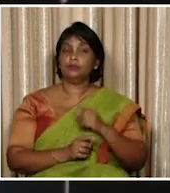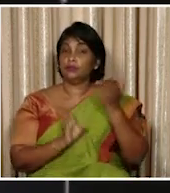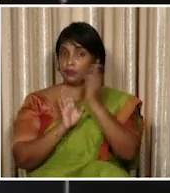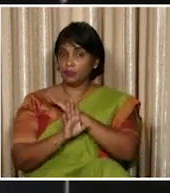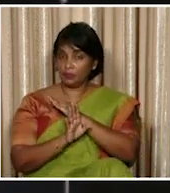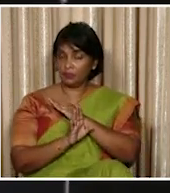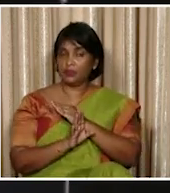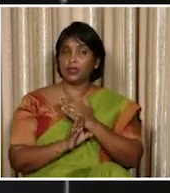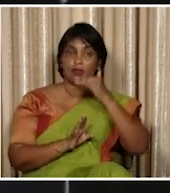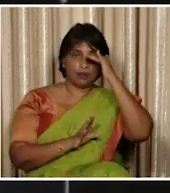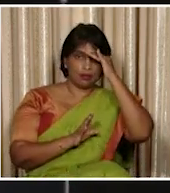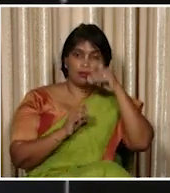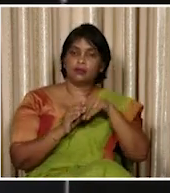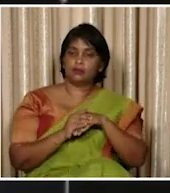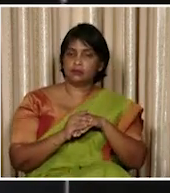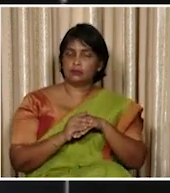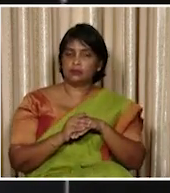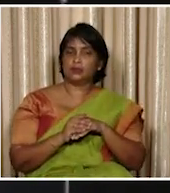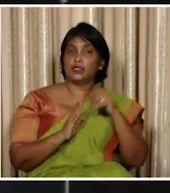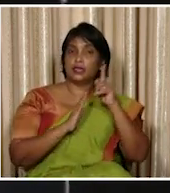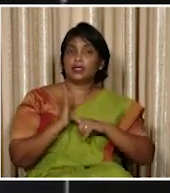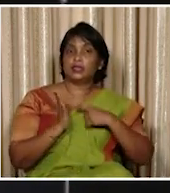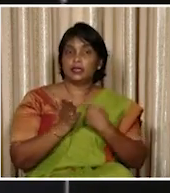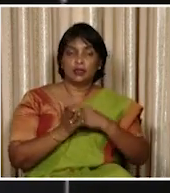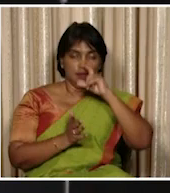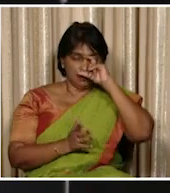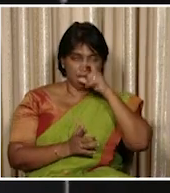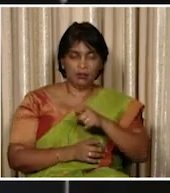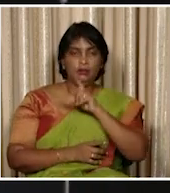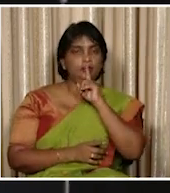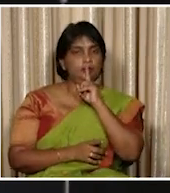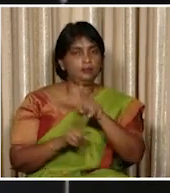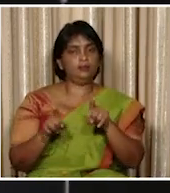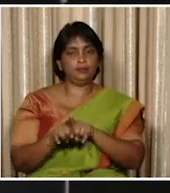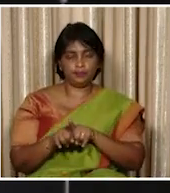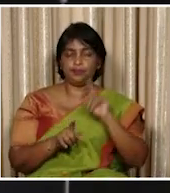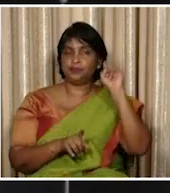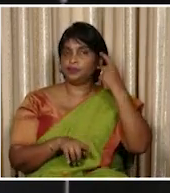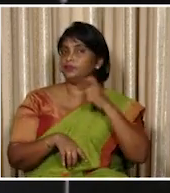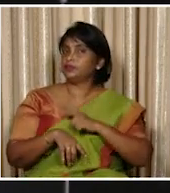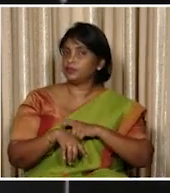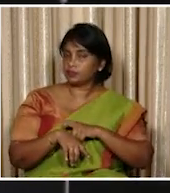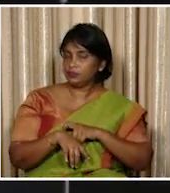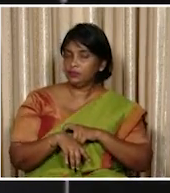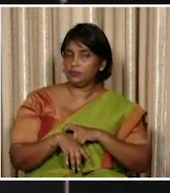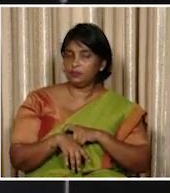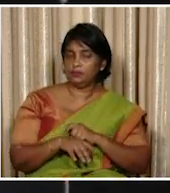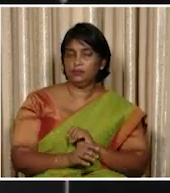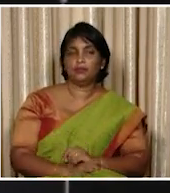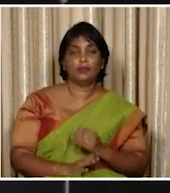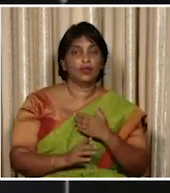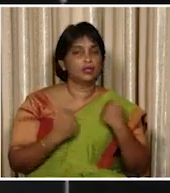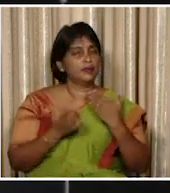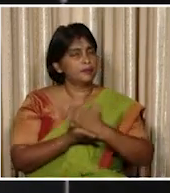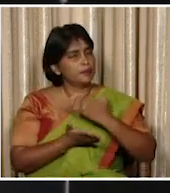எவக்கட்ட நாயகத்துமான் ஜேஆர் ஜெயவந்த மெத்துமான் இல்லீம பருதி பிரதம வதாவட்ட